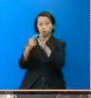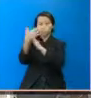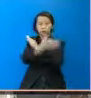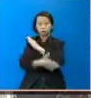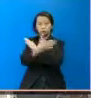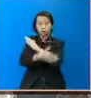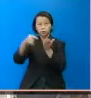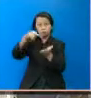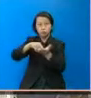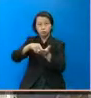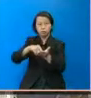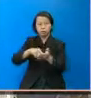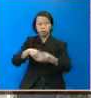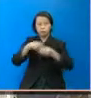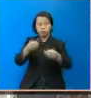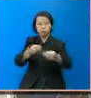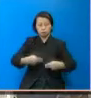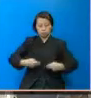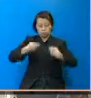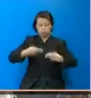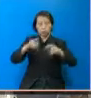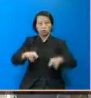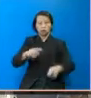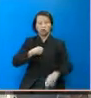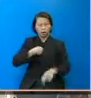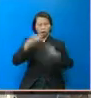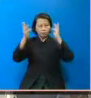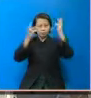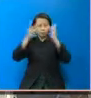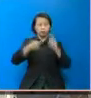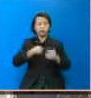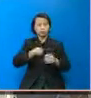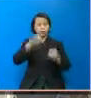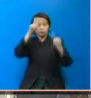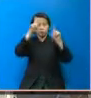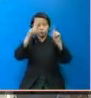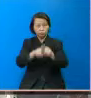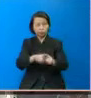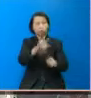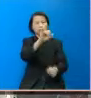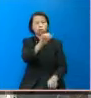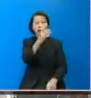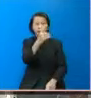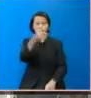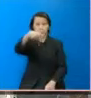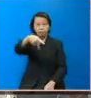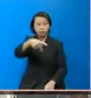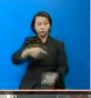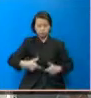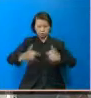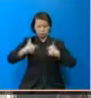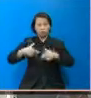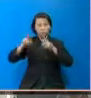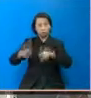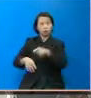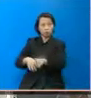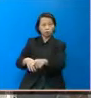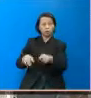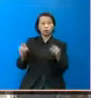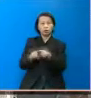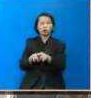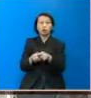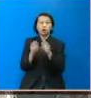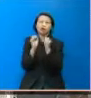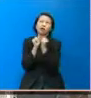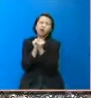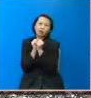negara ini yang membebaskan nyawa manusia. Saya bimbang, saya setuju dengan Datuk Yang Dipertua. Nyawa manusia macam sardin dah